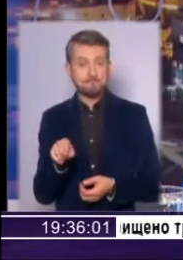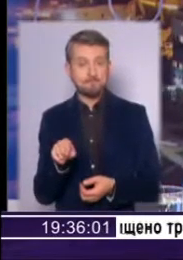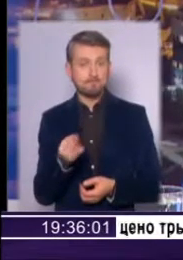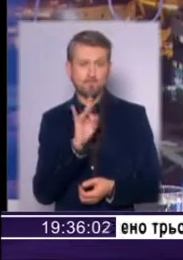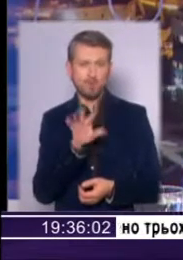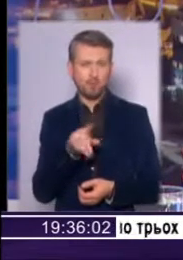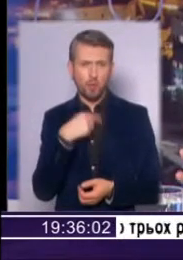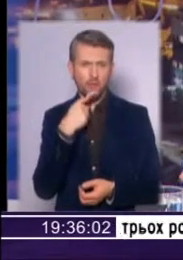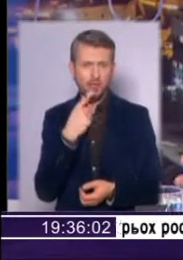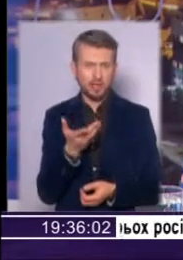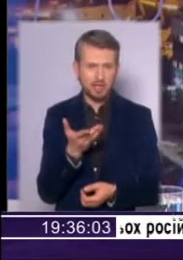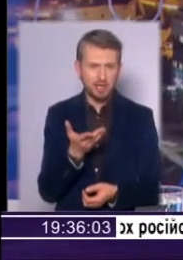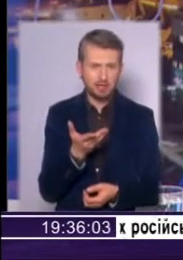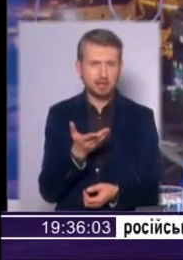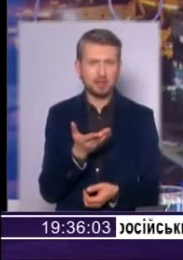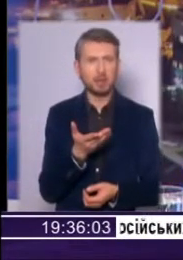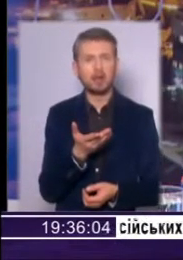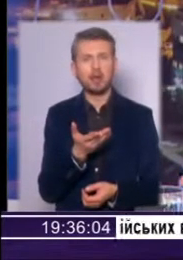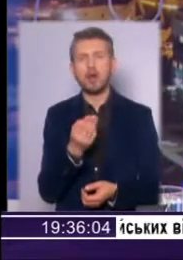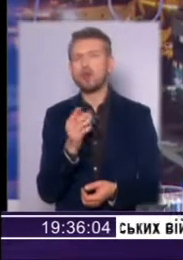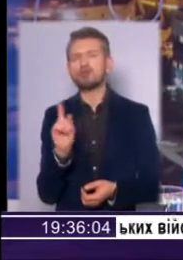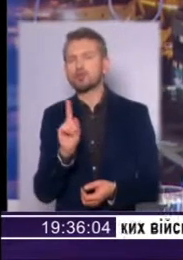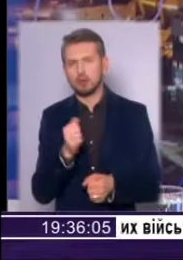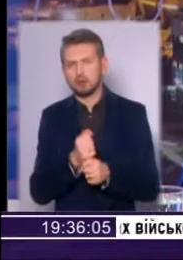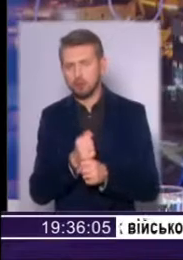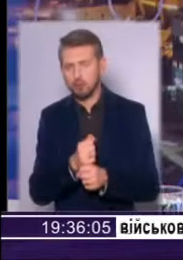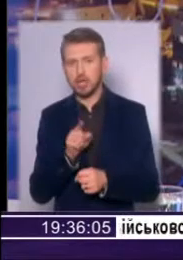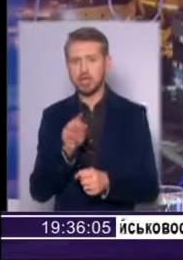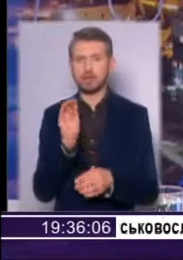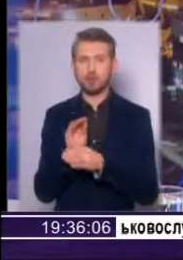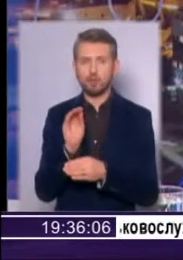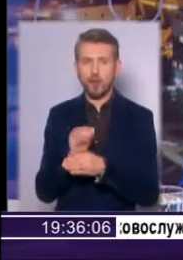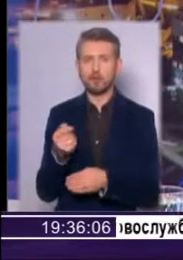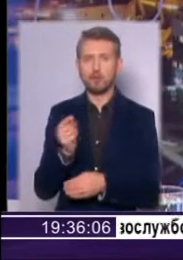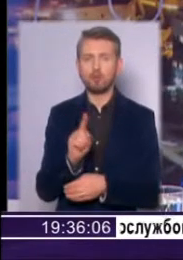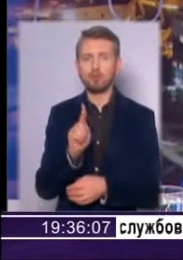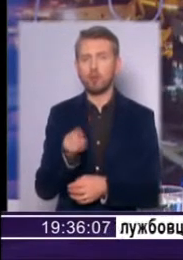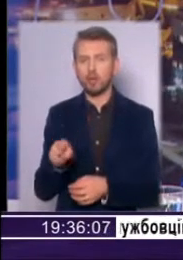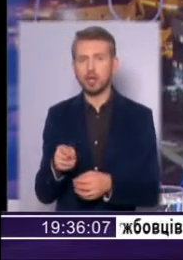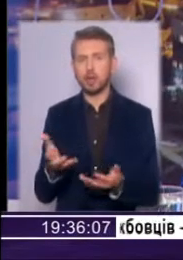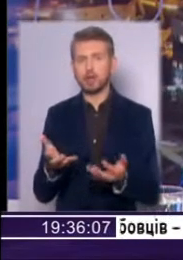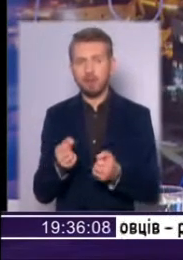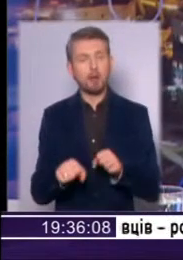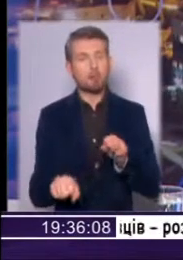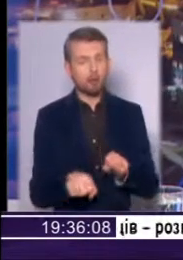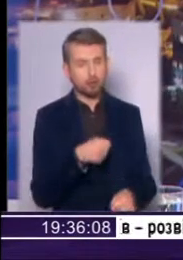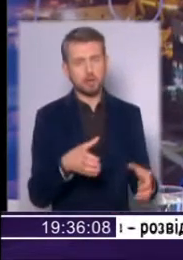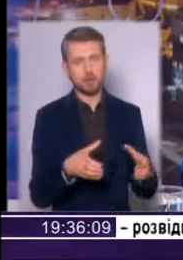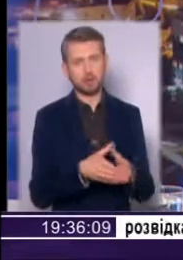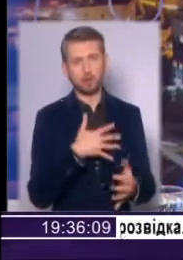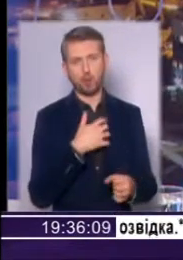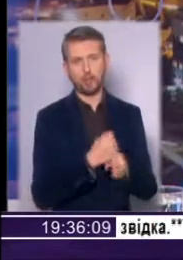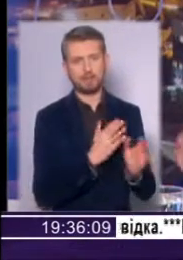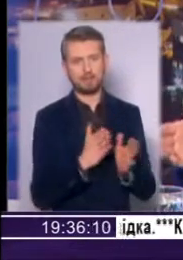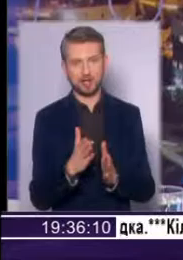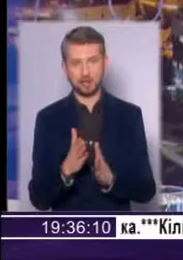буду говорити там, що вони зробили, їх звинувачують в тому, що вони отримали... Порушили партійну дисципліну. Так, порушили, да,